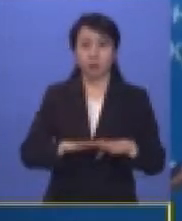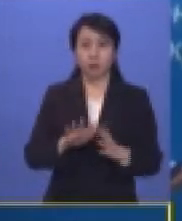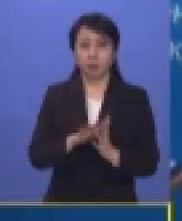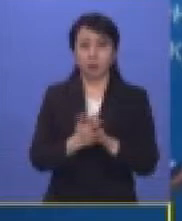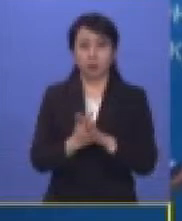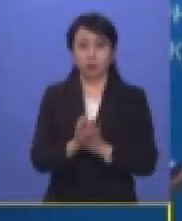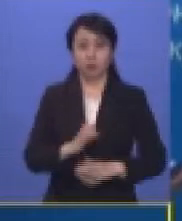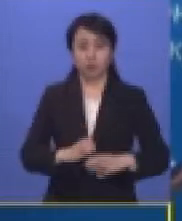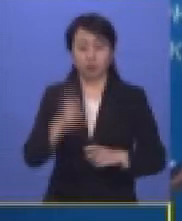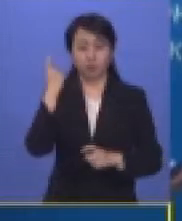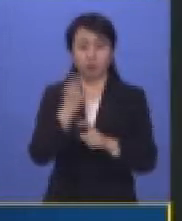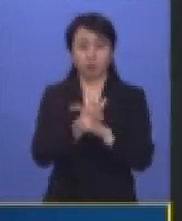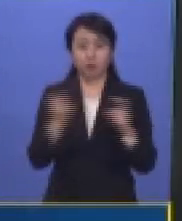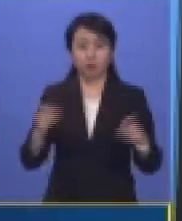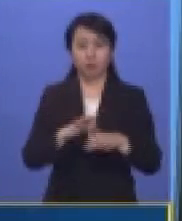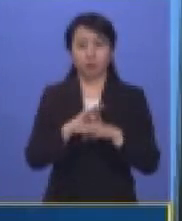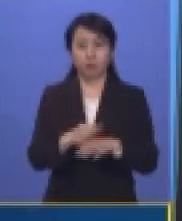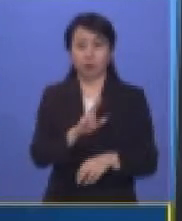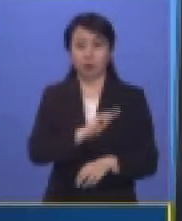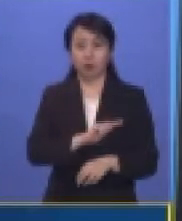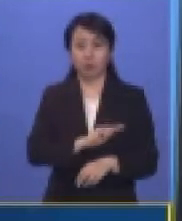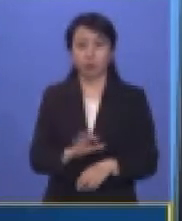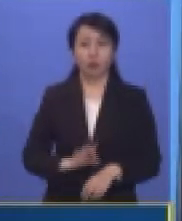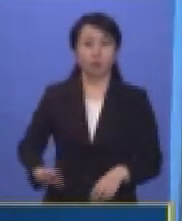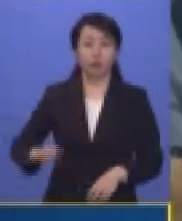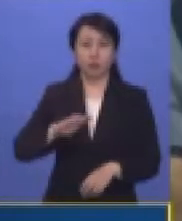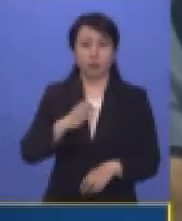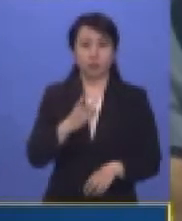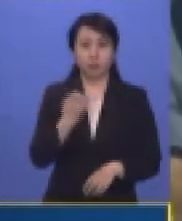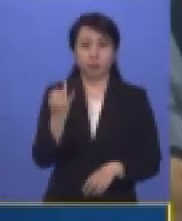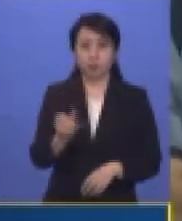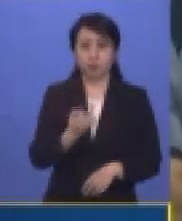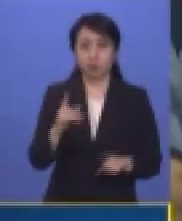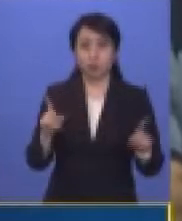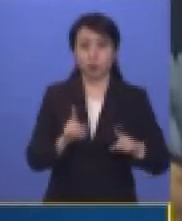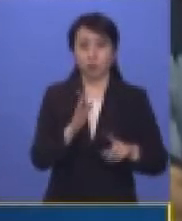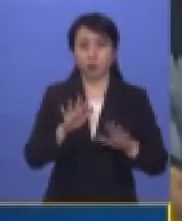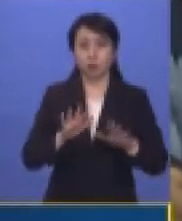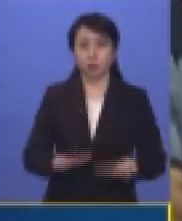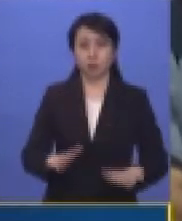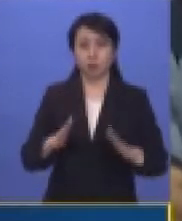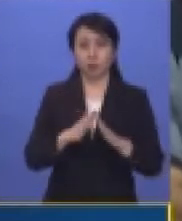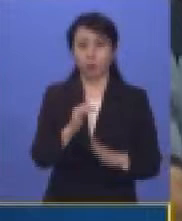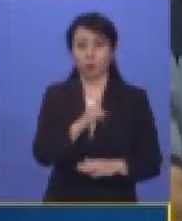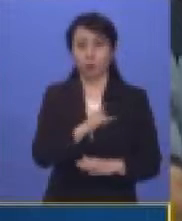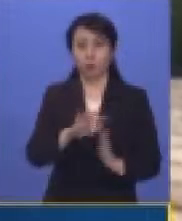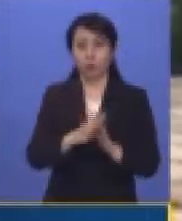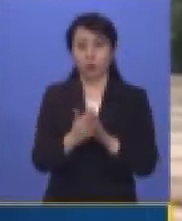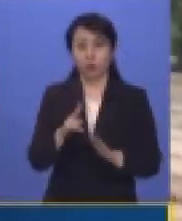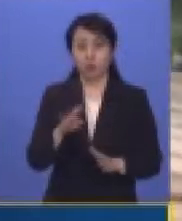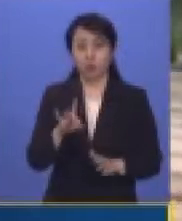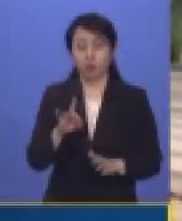сельского округа и проинформировал о проводимых работах в области. Тайншинцы поинтересовались, что станет с местным домом культуры в селе